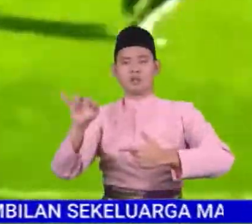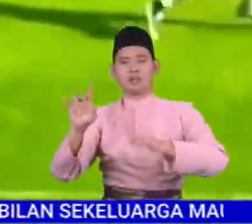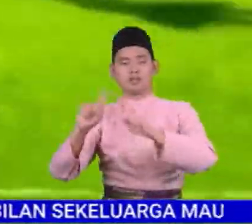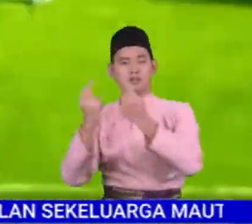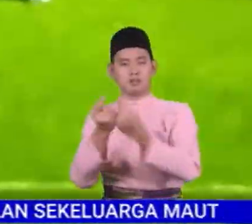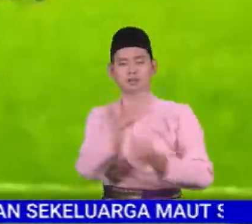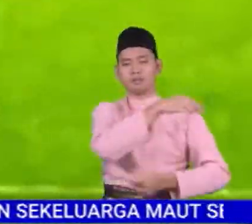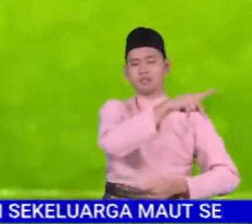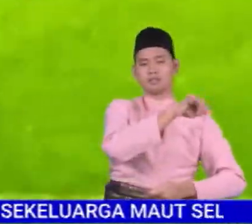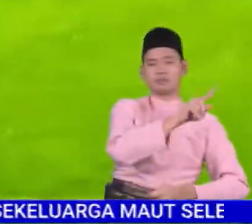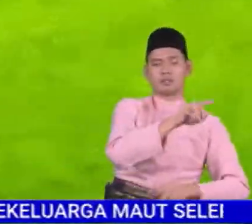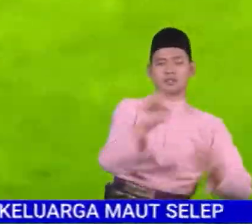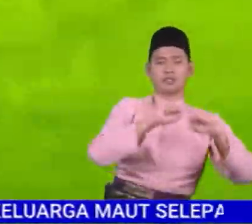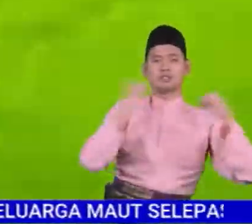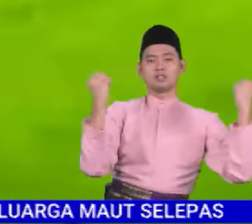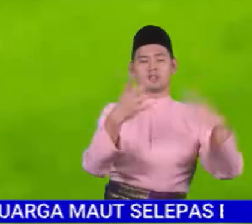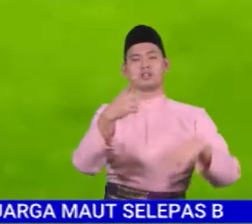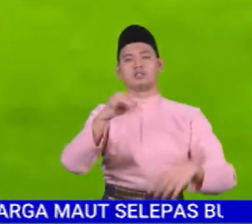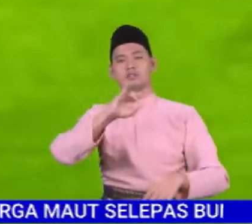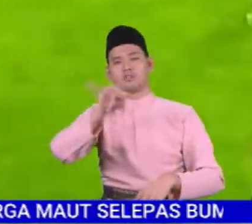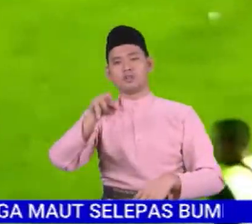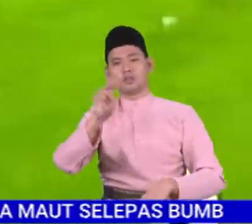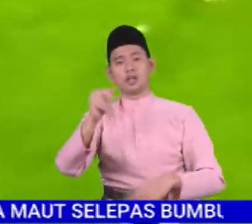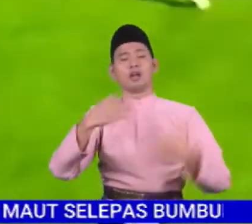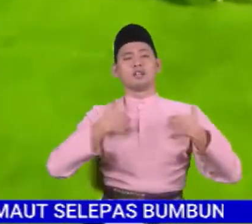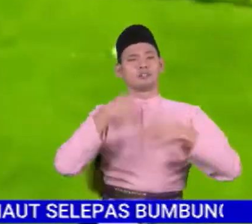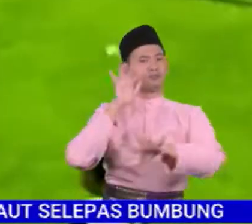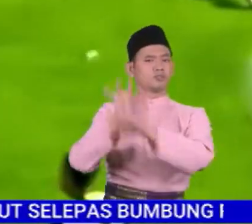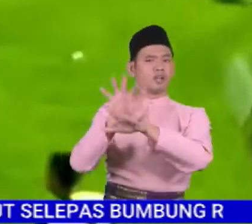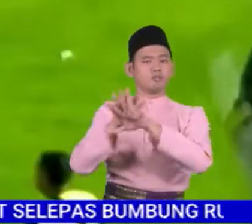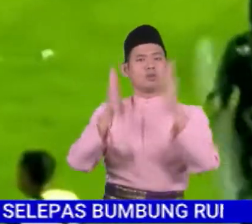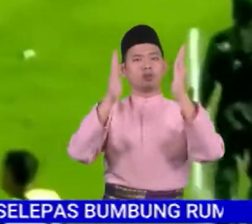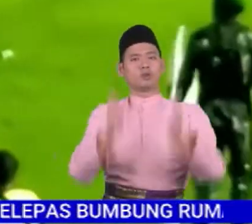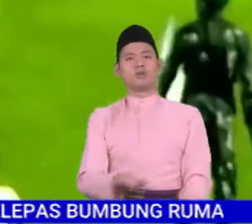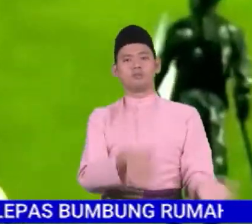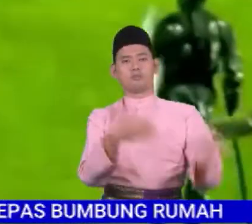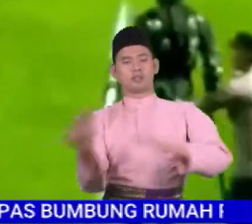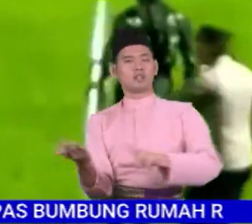Surabaya di turunkan juruhan Malang mengorbankan ratusan